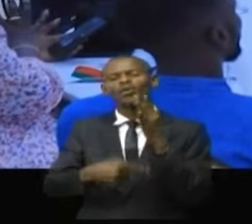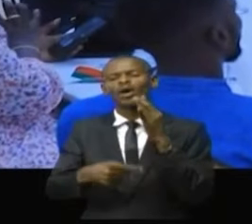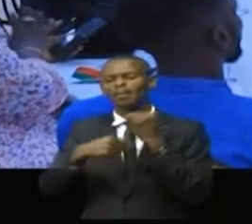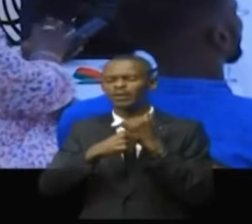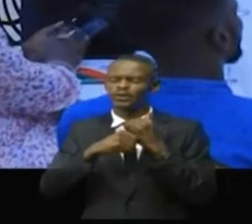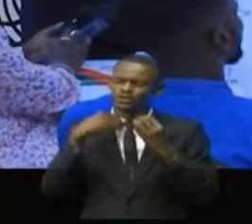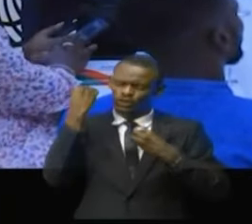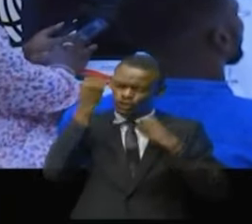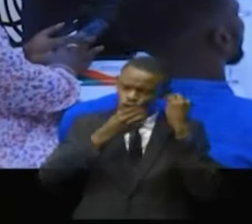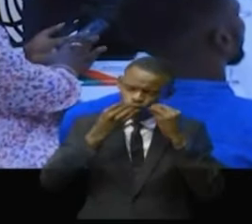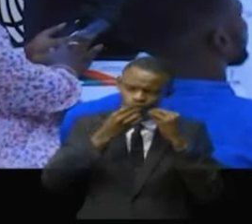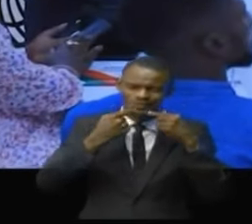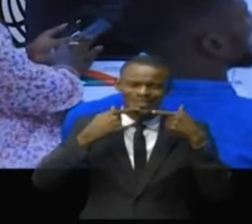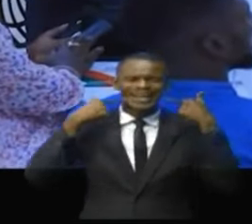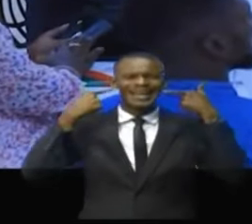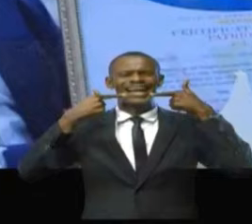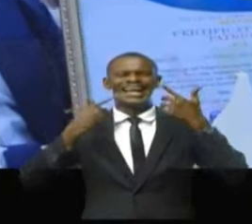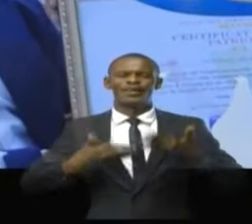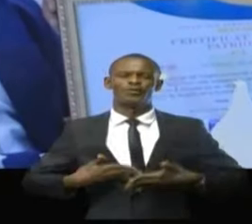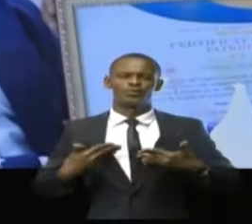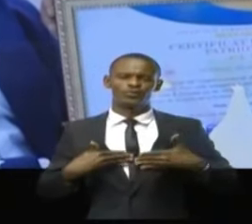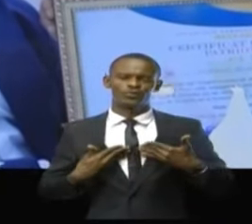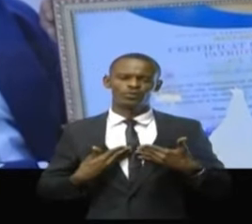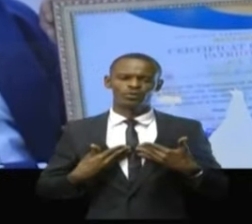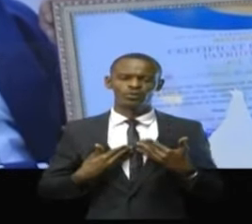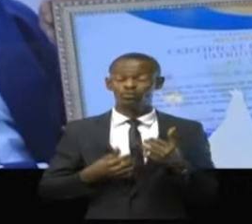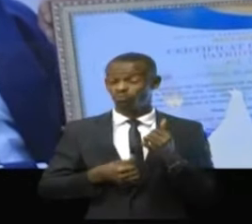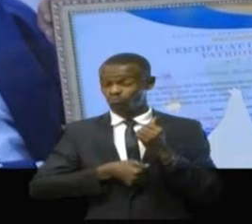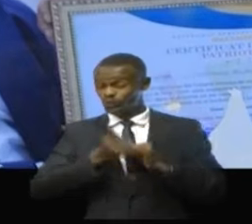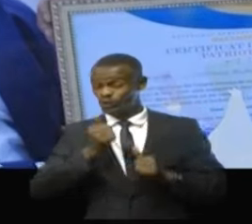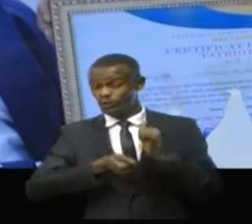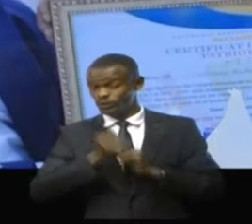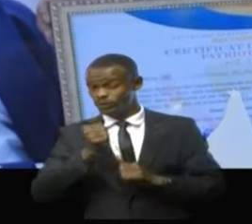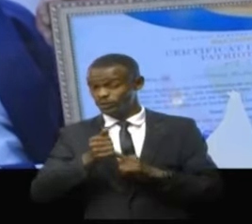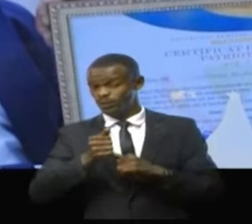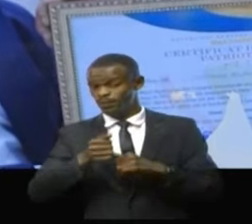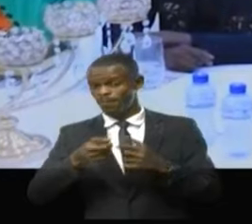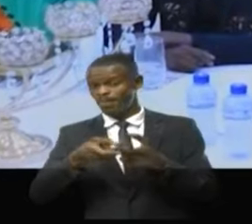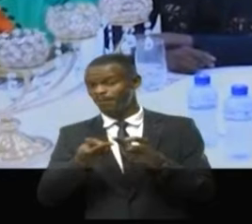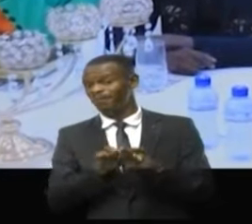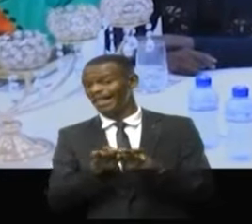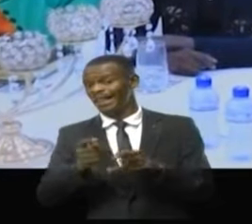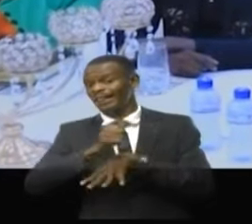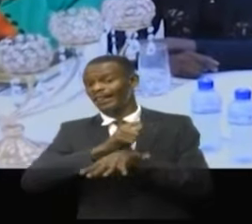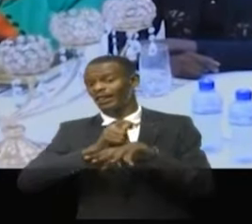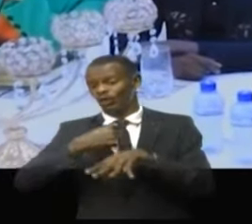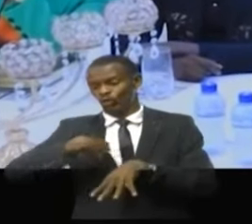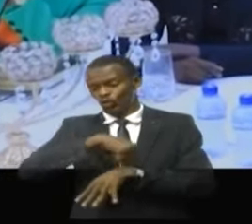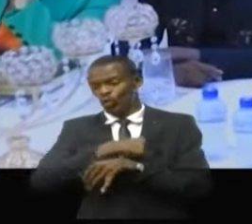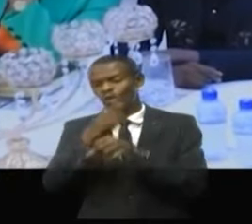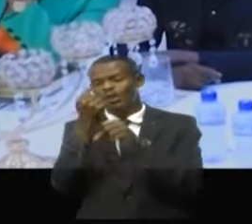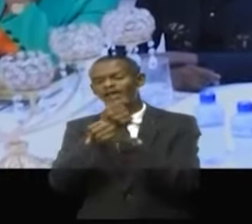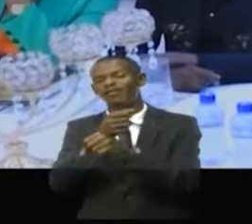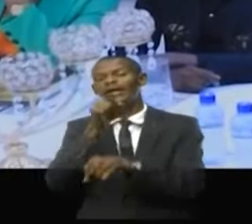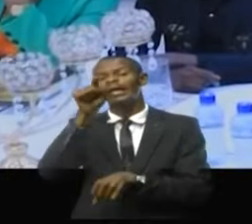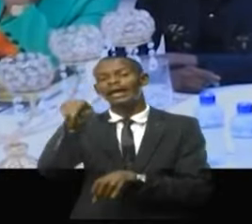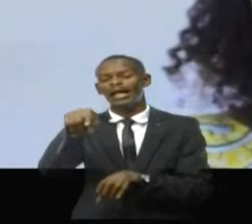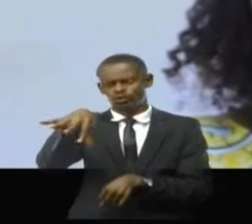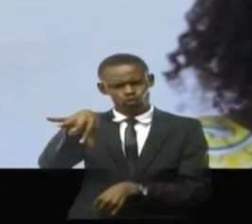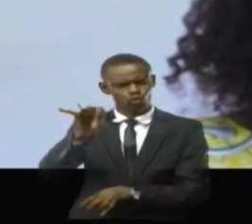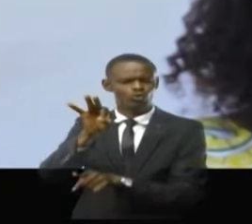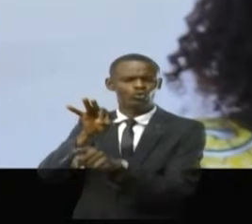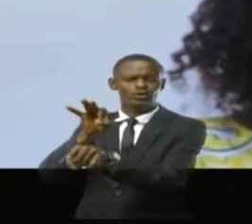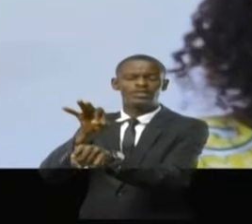surtout, dans la zone où nous œuvrons, c'est une zone que nous avions ciblée parce que non seulement il y a du